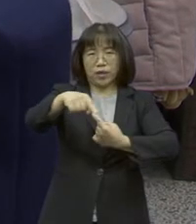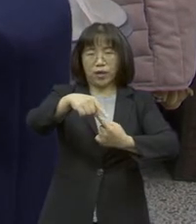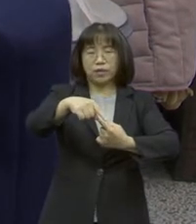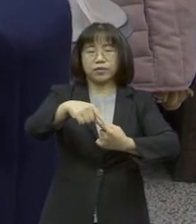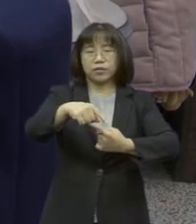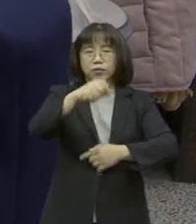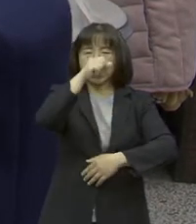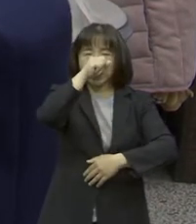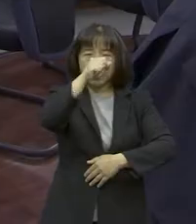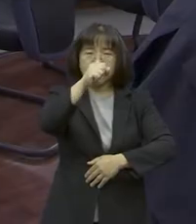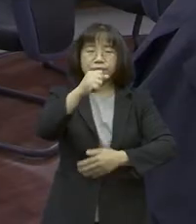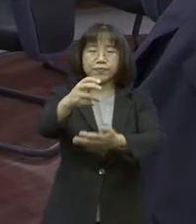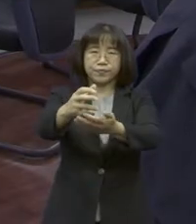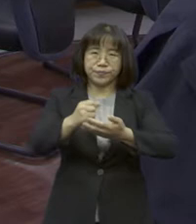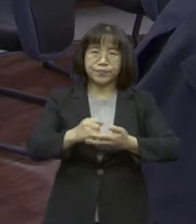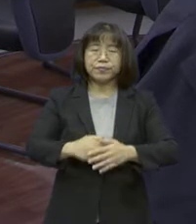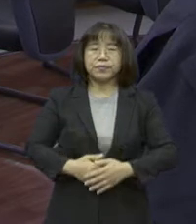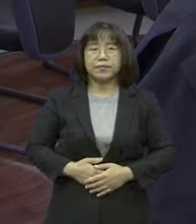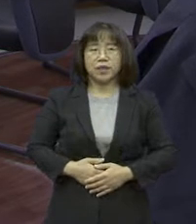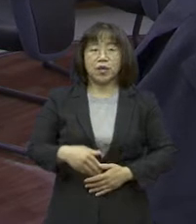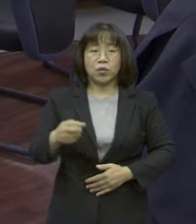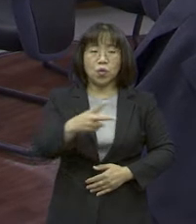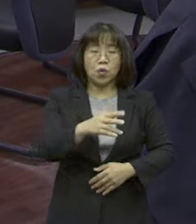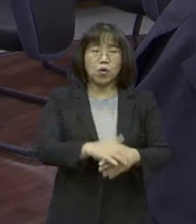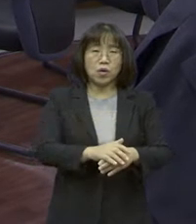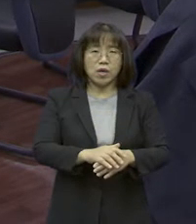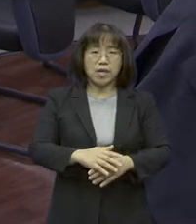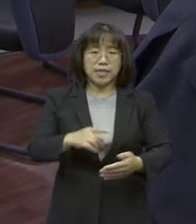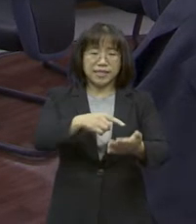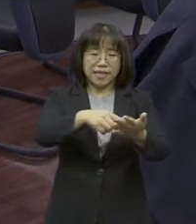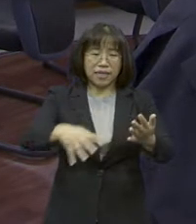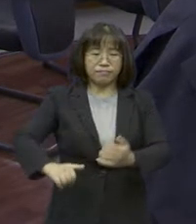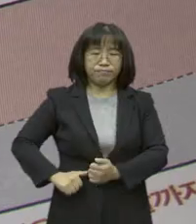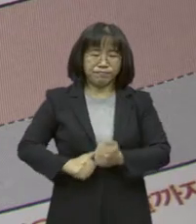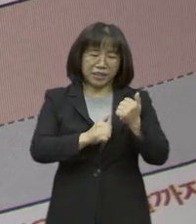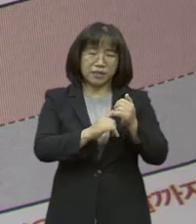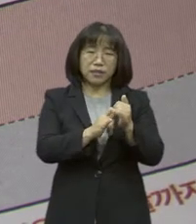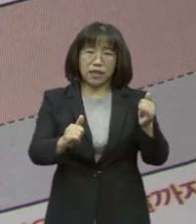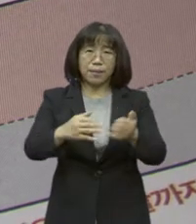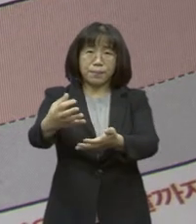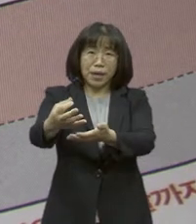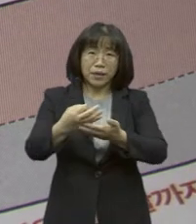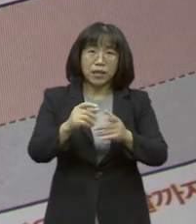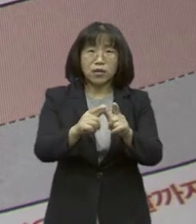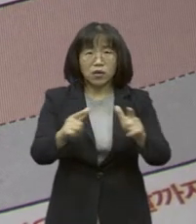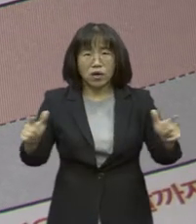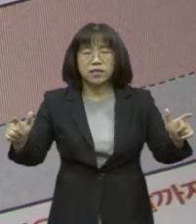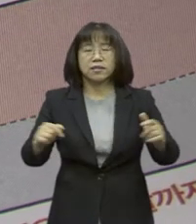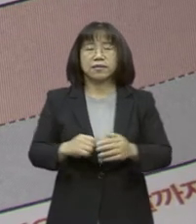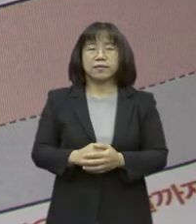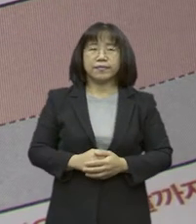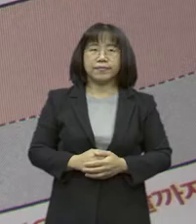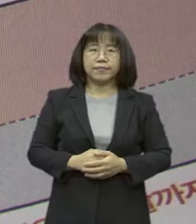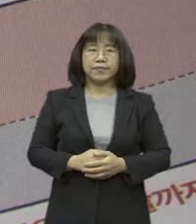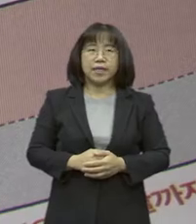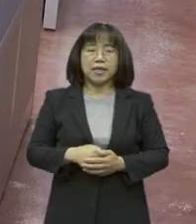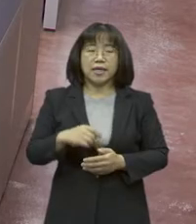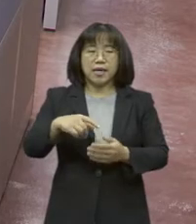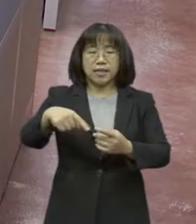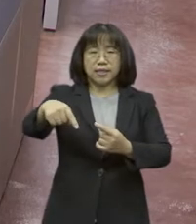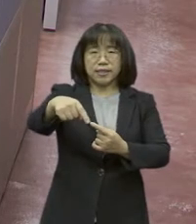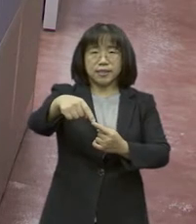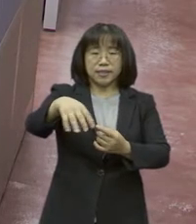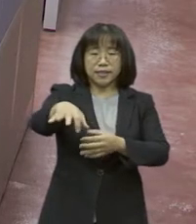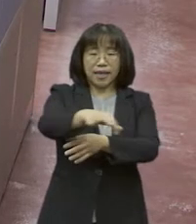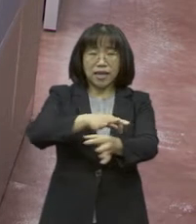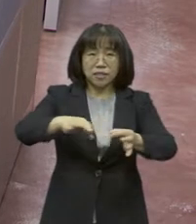받았습니다 특히 고액 체납액 징수 등 99.5 4% 의 지방세 징수 를 보이며 재정